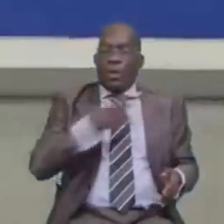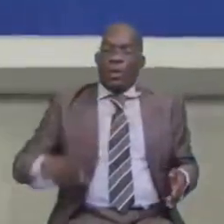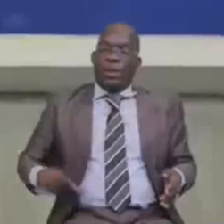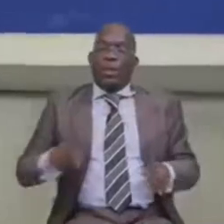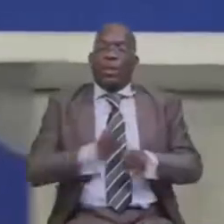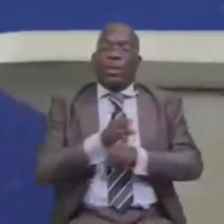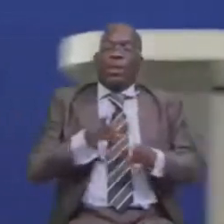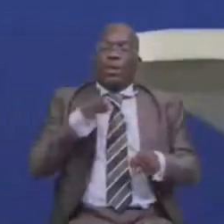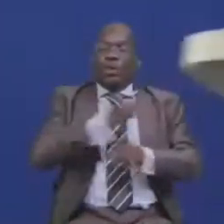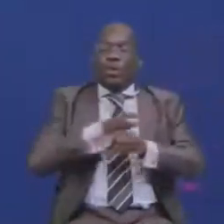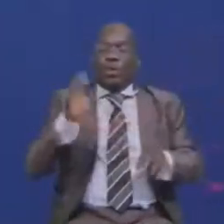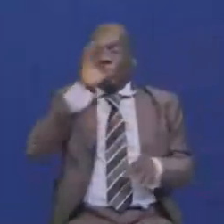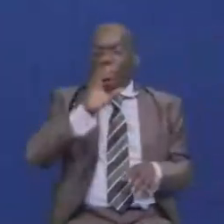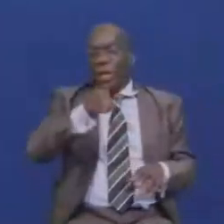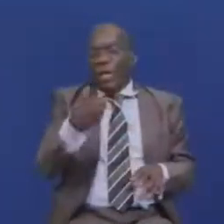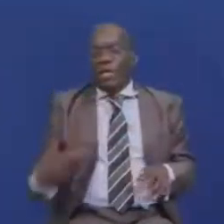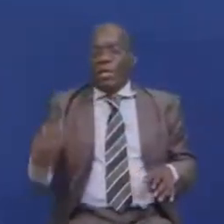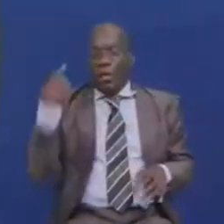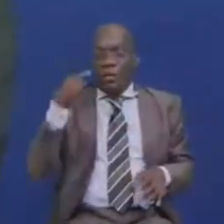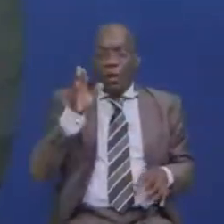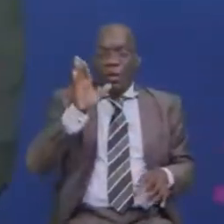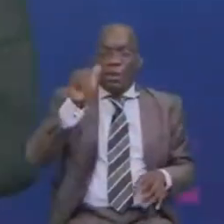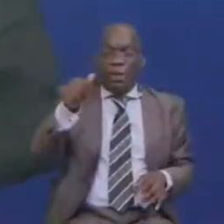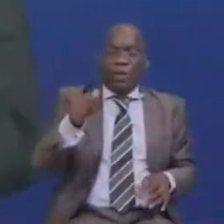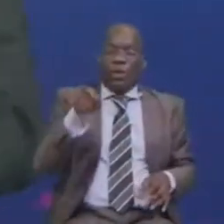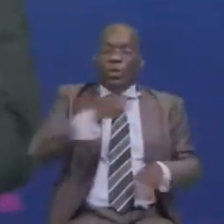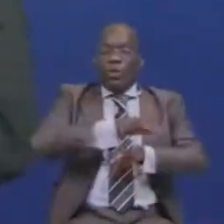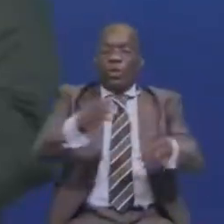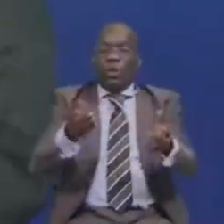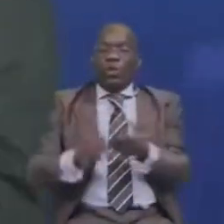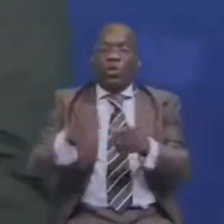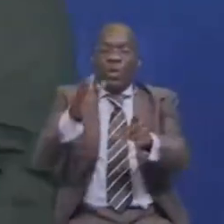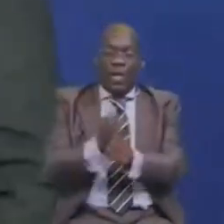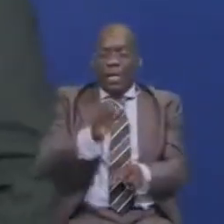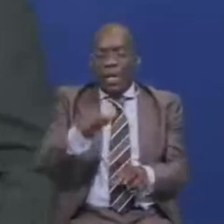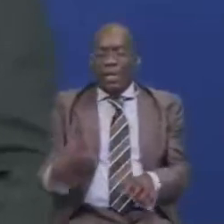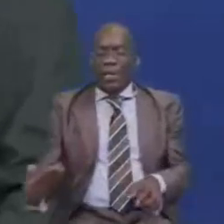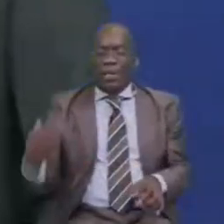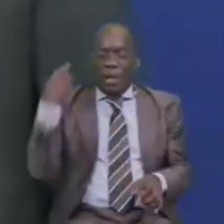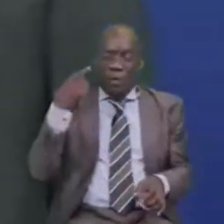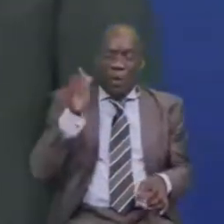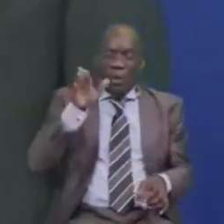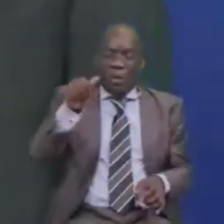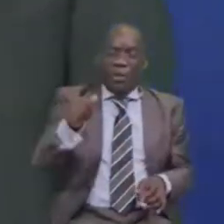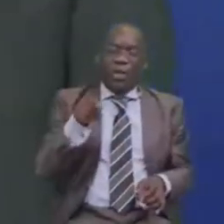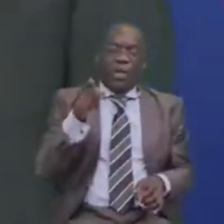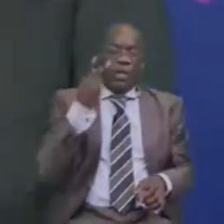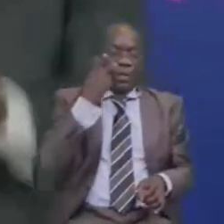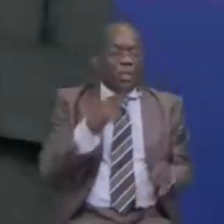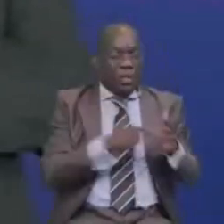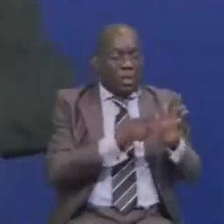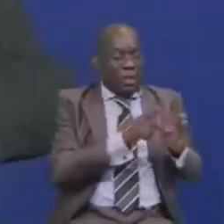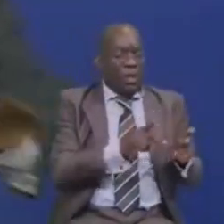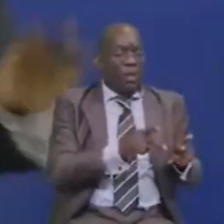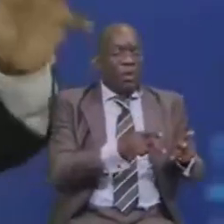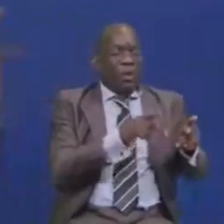vous-même, vous n'essayez pas de vous saisir de tout pour vous-même. Vous venez dans le royaume, regardez, ah, la position, je saisis